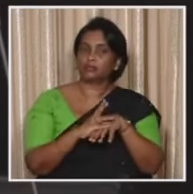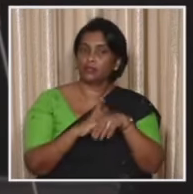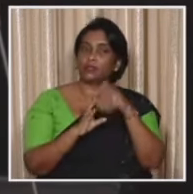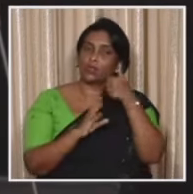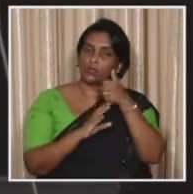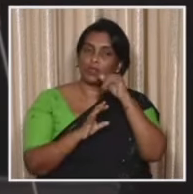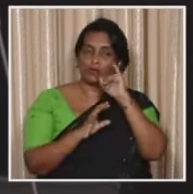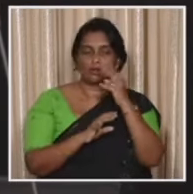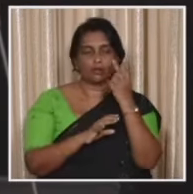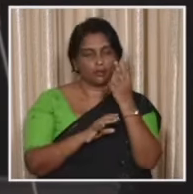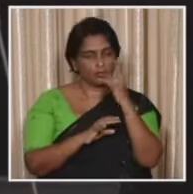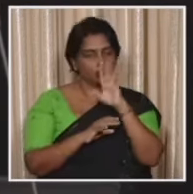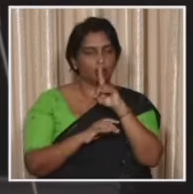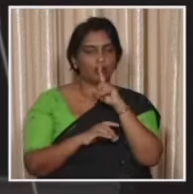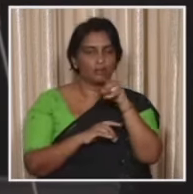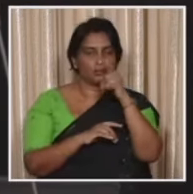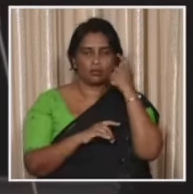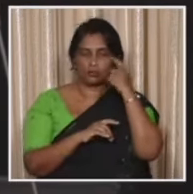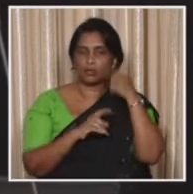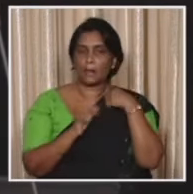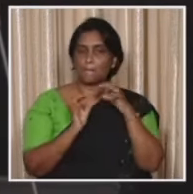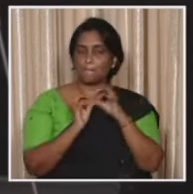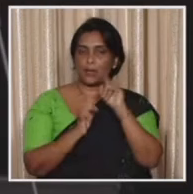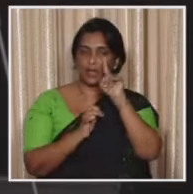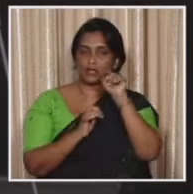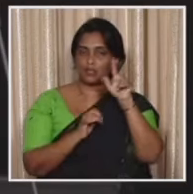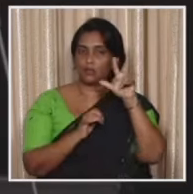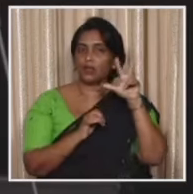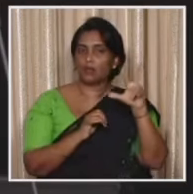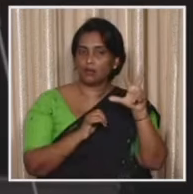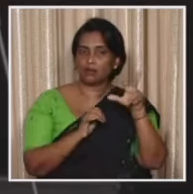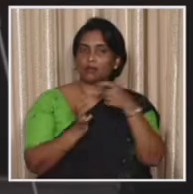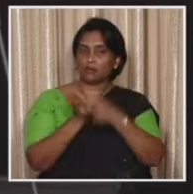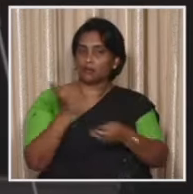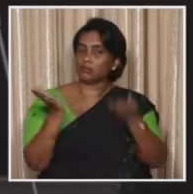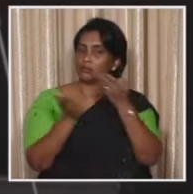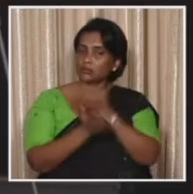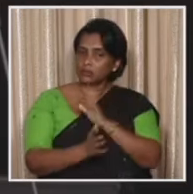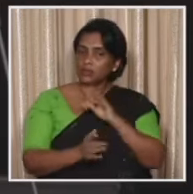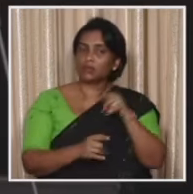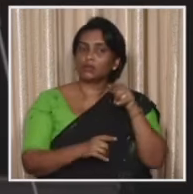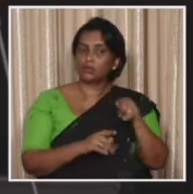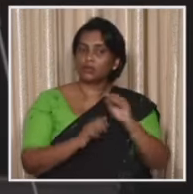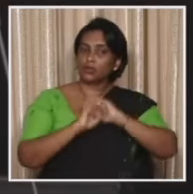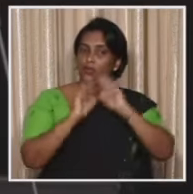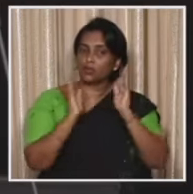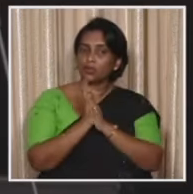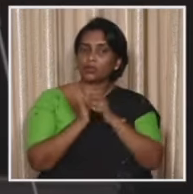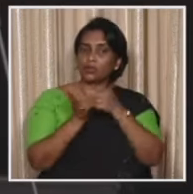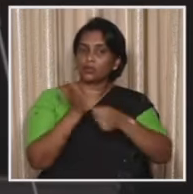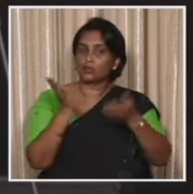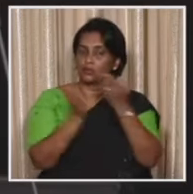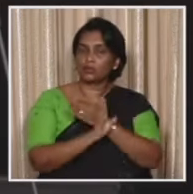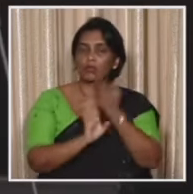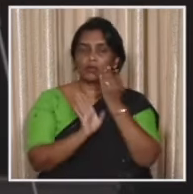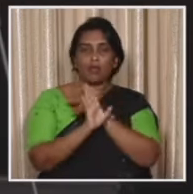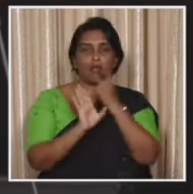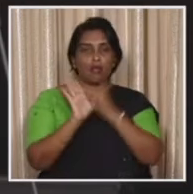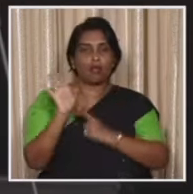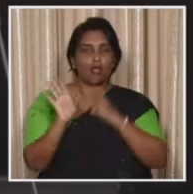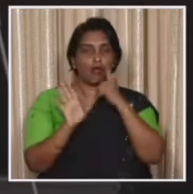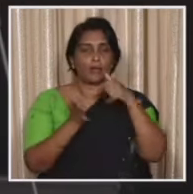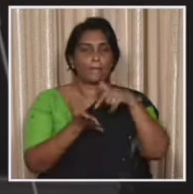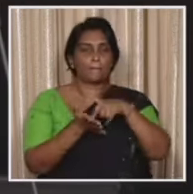සහ නරක තියෙනවා. දැන් ඔබතුමා දැනගත්තොත් අපි දැන් බිලියන 1.8කට අසං කළා තිබුණත් මේක ඔක්කොම අසං කළා තියෙන්නේ අපි පහුගිය අවුරුද්දේ මැදට